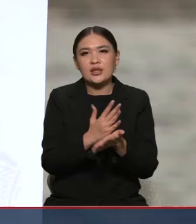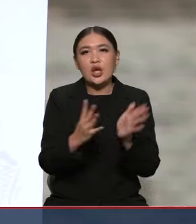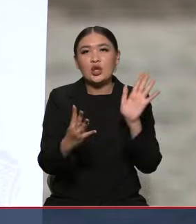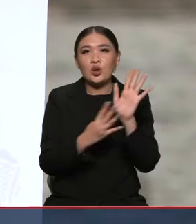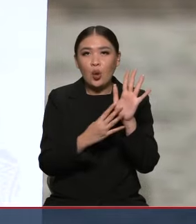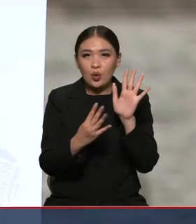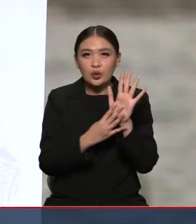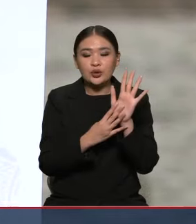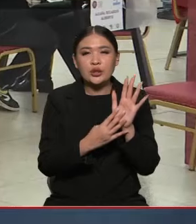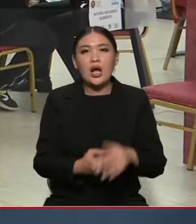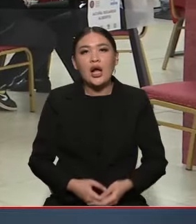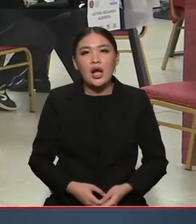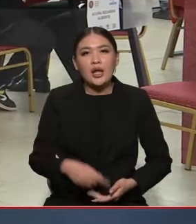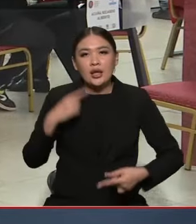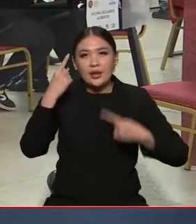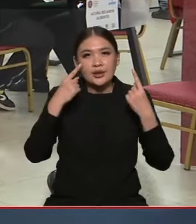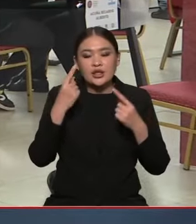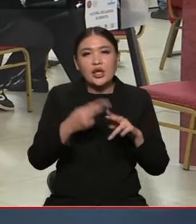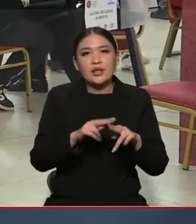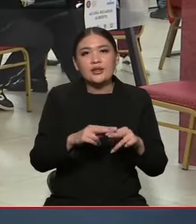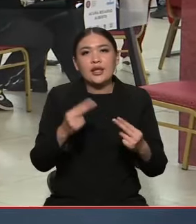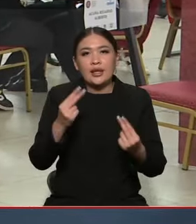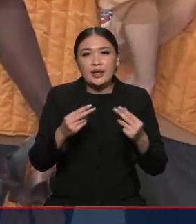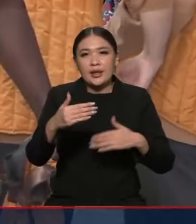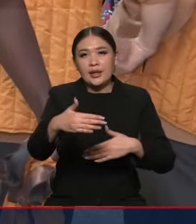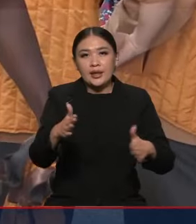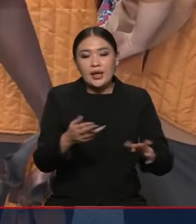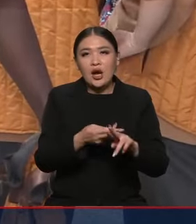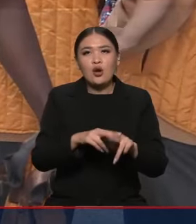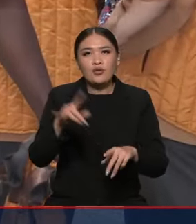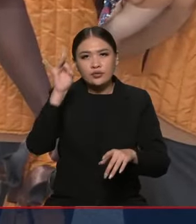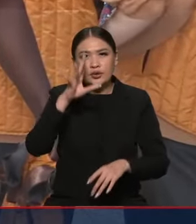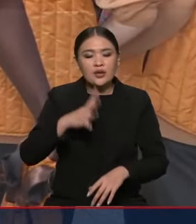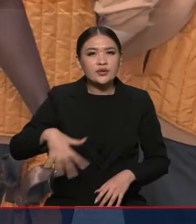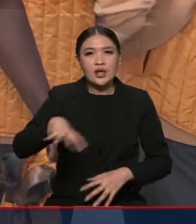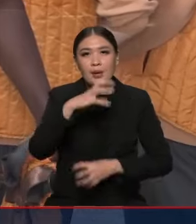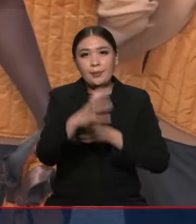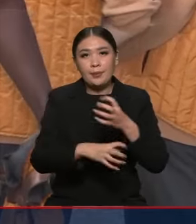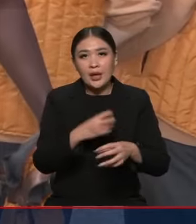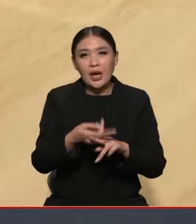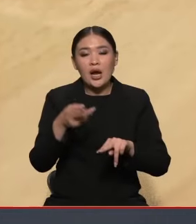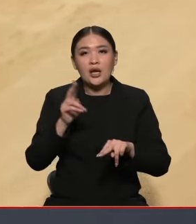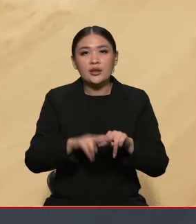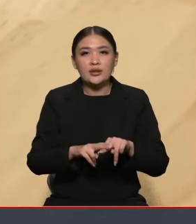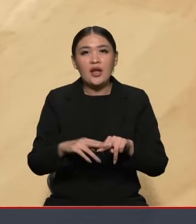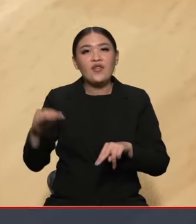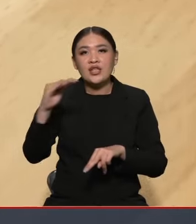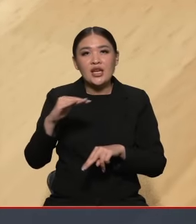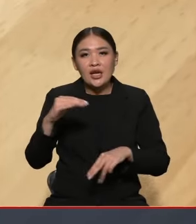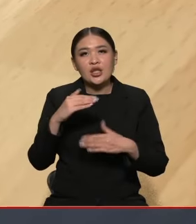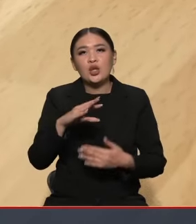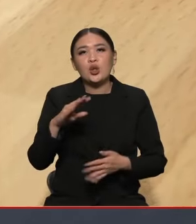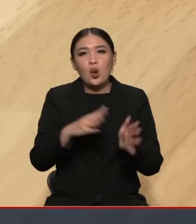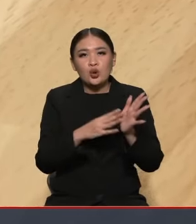«Тоғыз» значит 9. Логическая настольная игра на доске популярна во многих странах мира. Во Всемирной федерации «Тоғызқұмалақ»